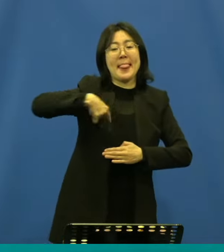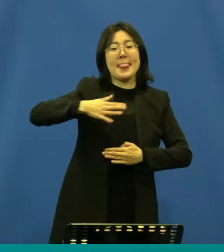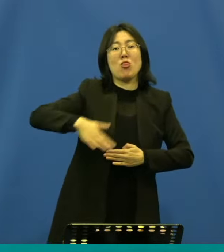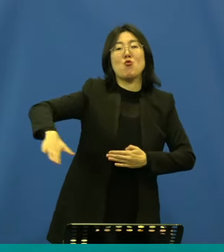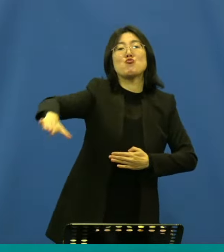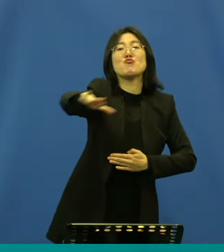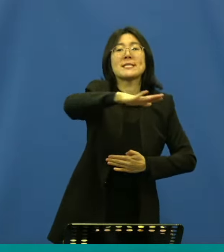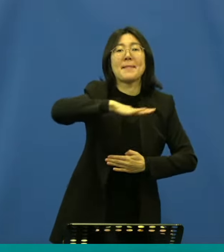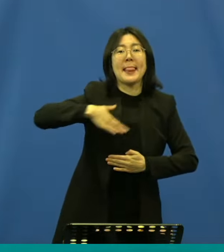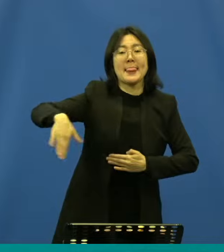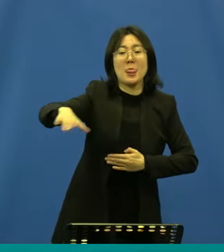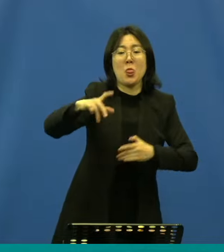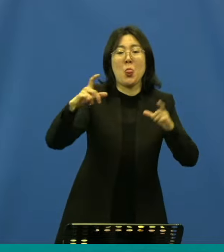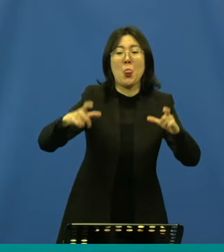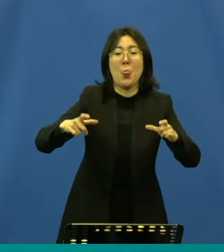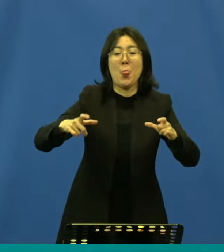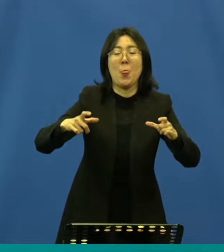우리만의 하나님,